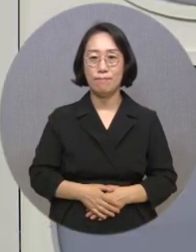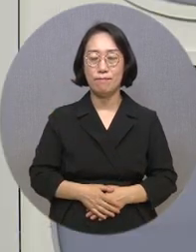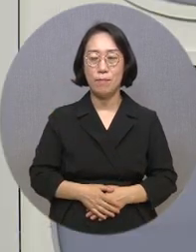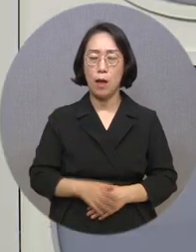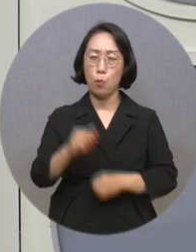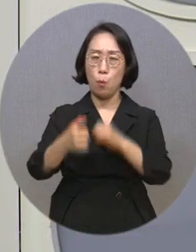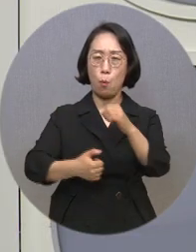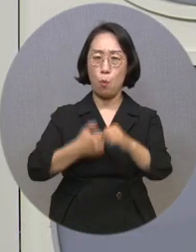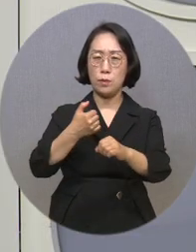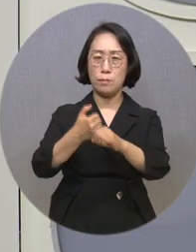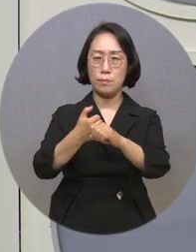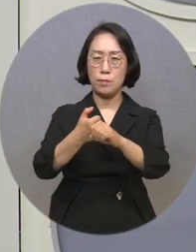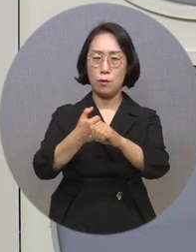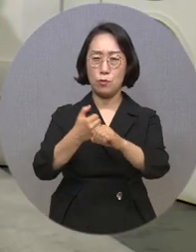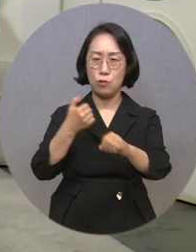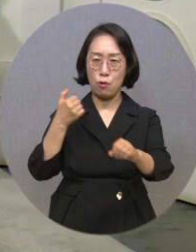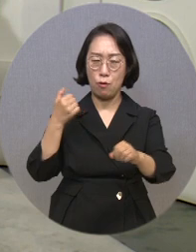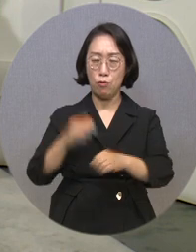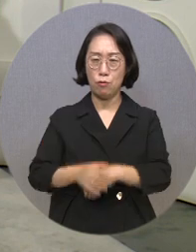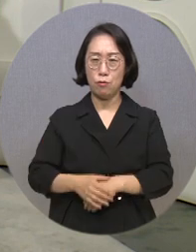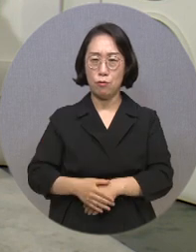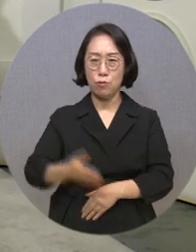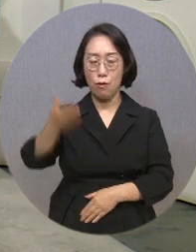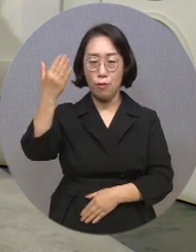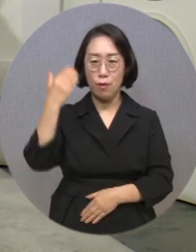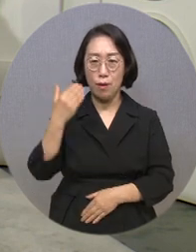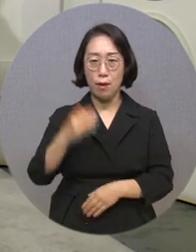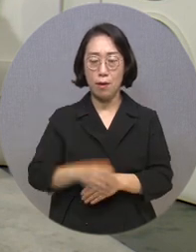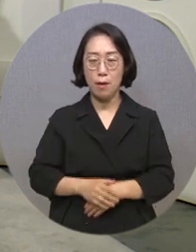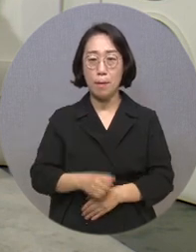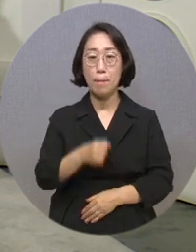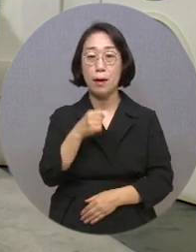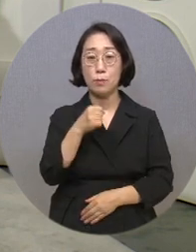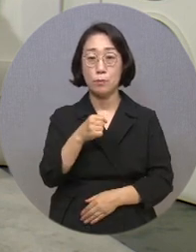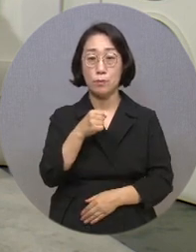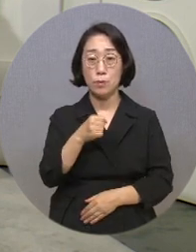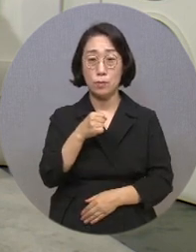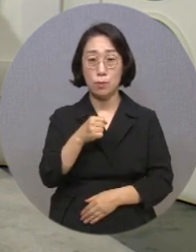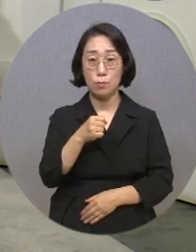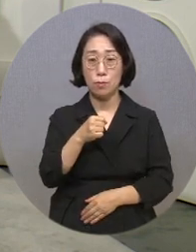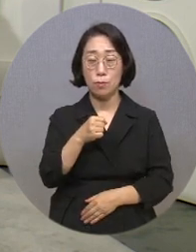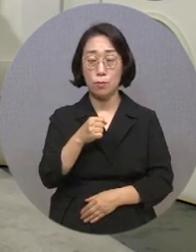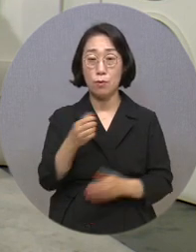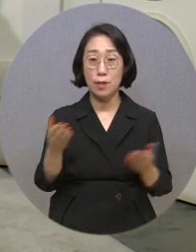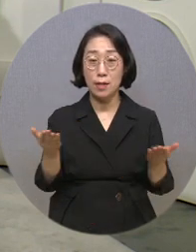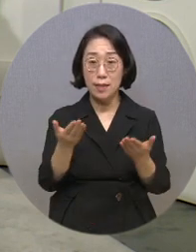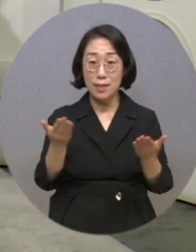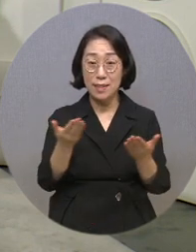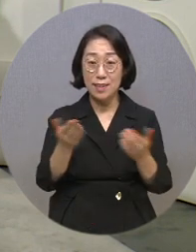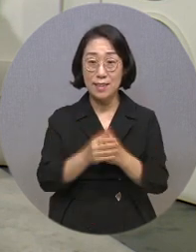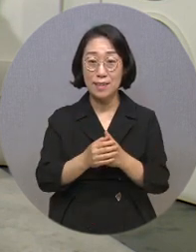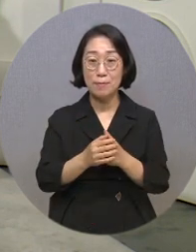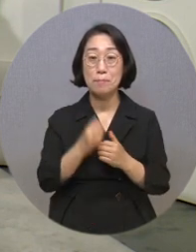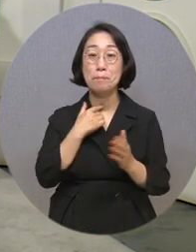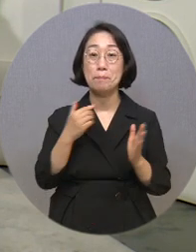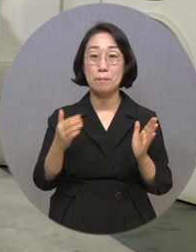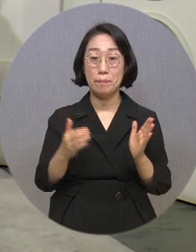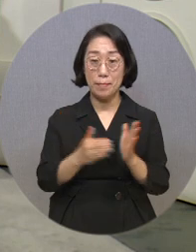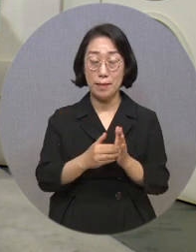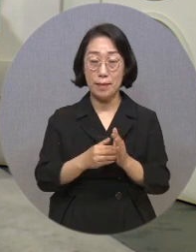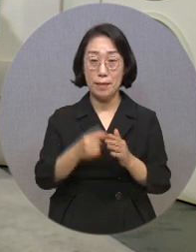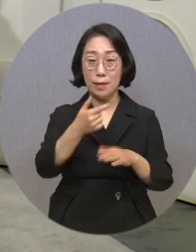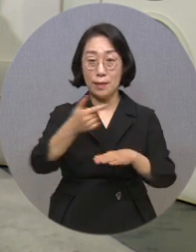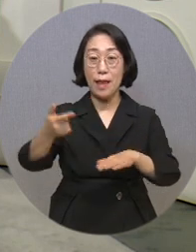지금부터 한 50년 됐죠? 네. 아나운서 50년 됐죠. 그렇죠. 네. 처녀 시절에, 네,